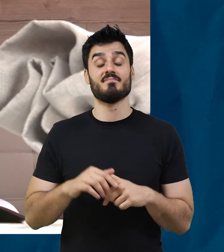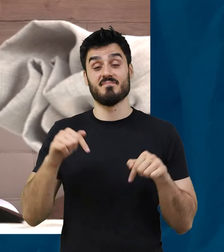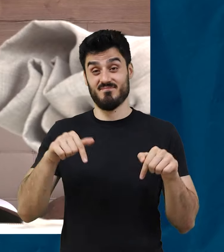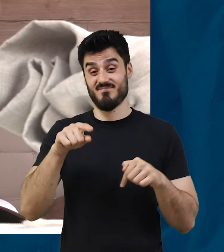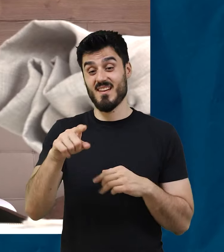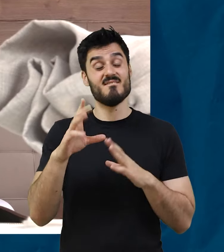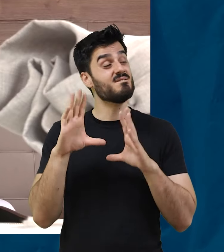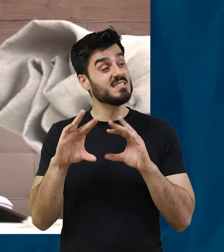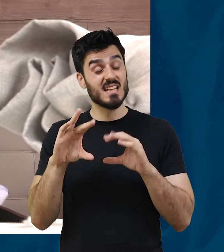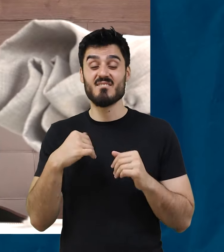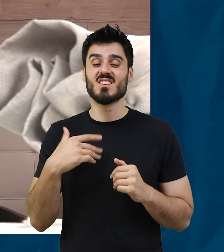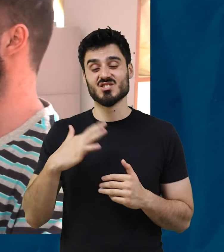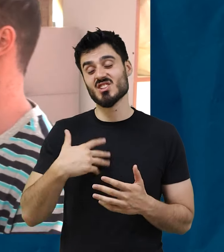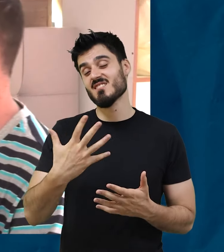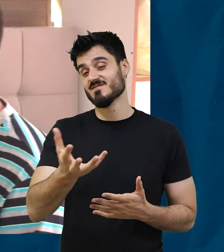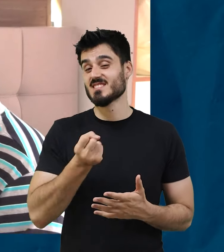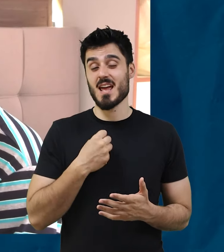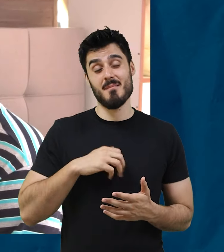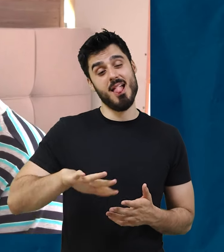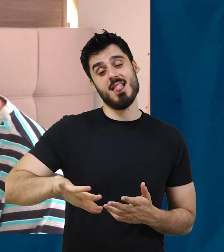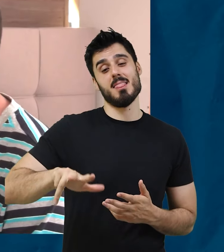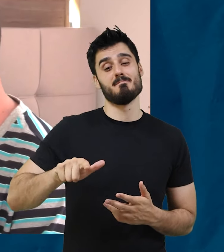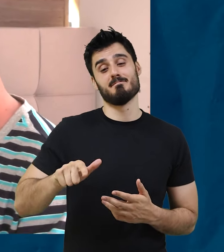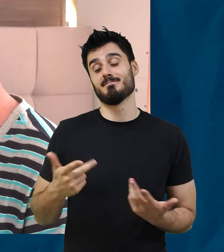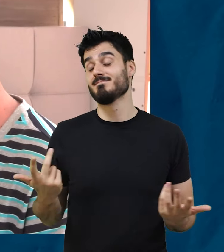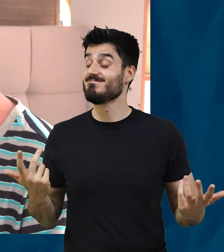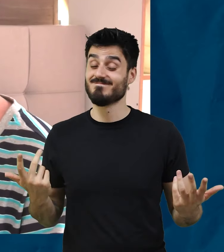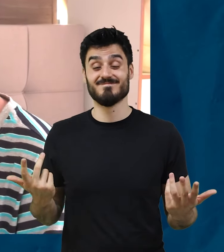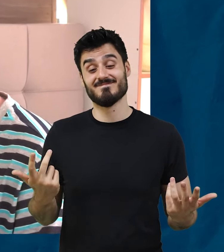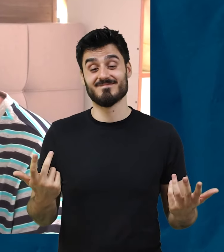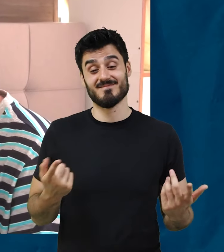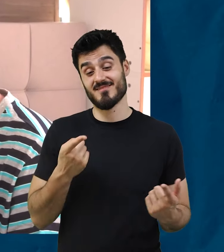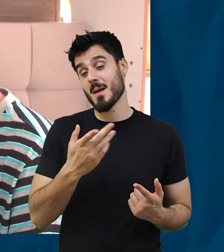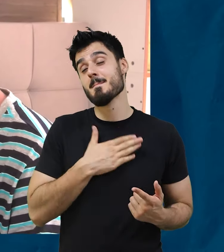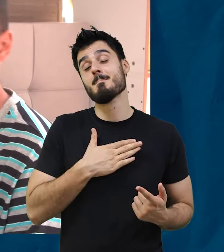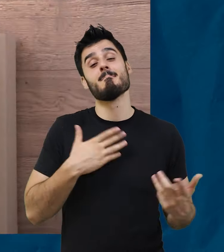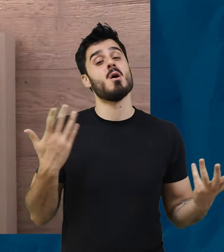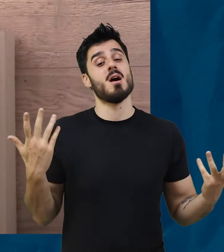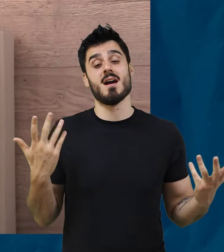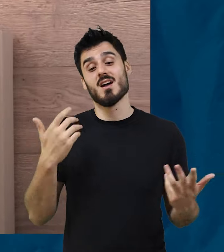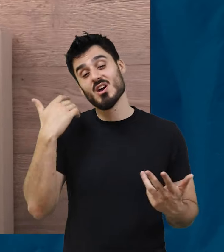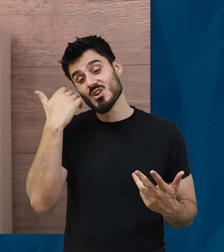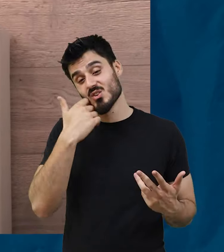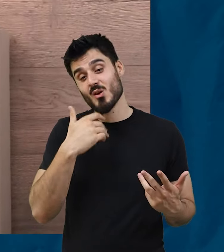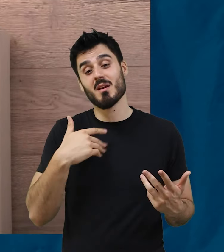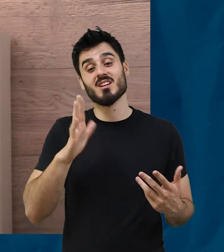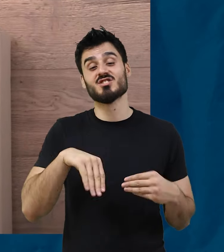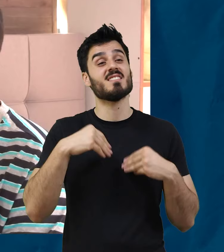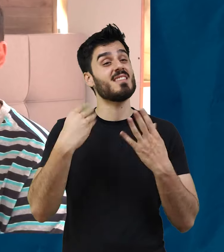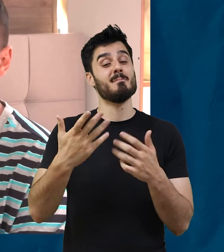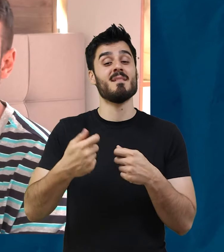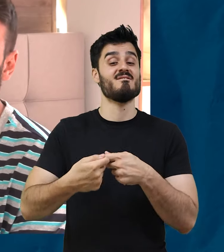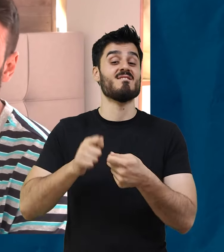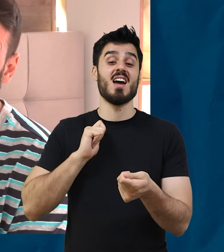Ани, тази възглавница ще си я взема обаче, не знаеш. Добре. След снимките. Това е моята. Добре, ще ти пусна